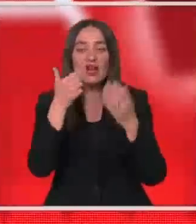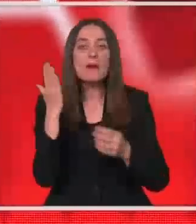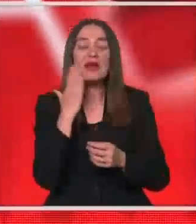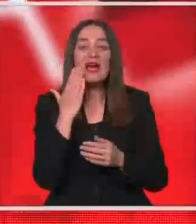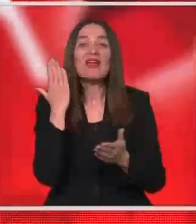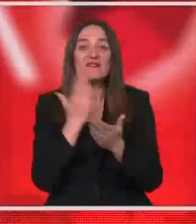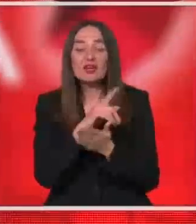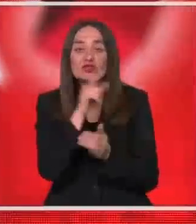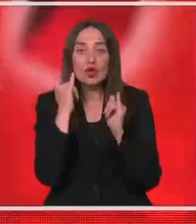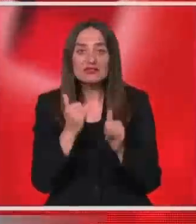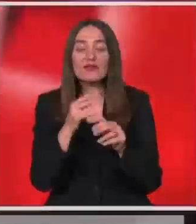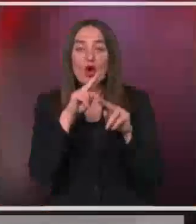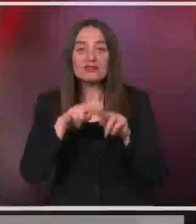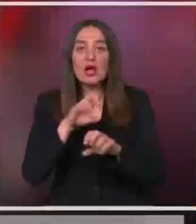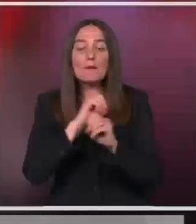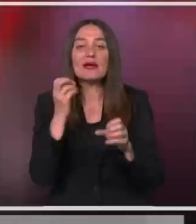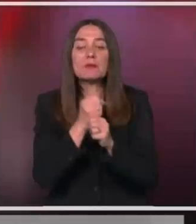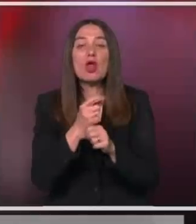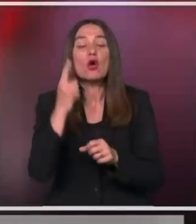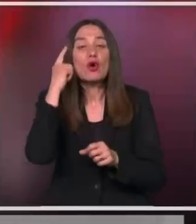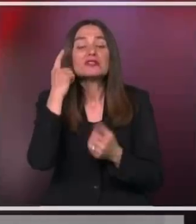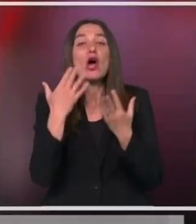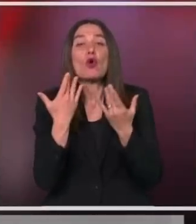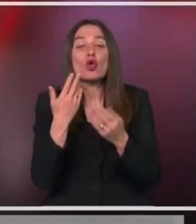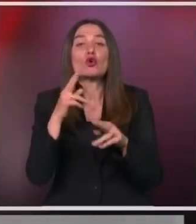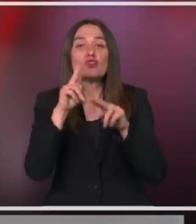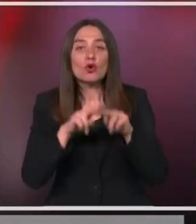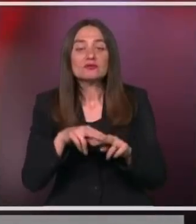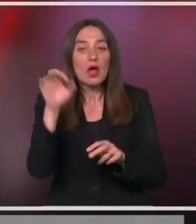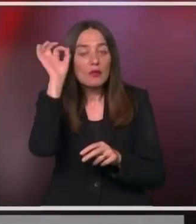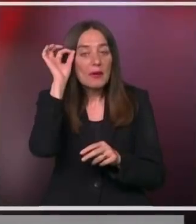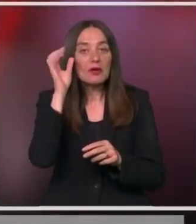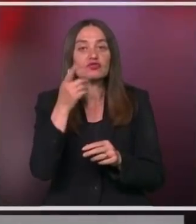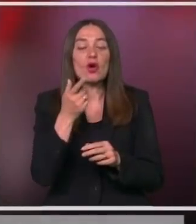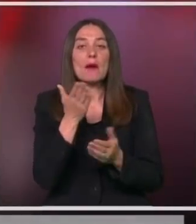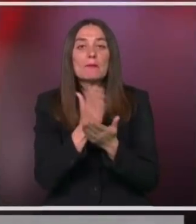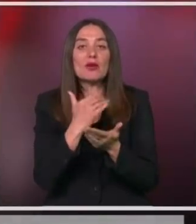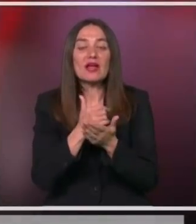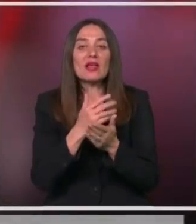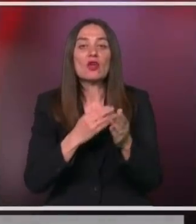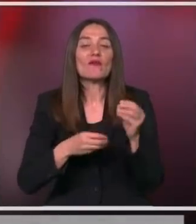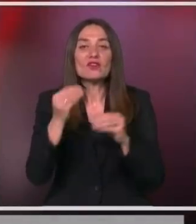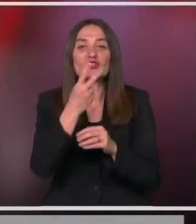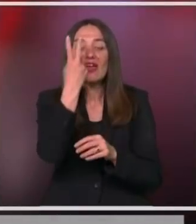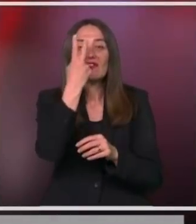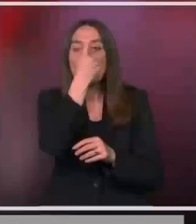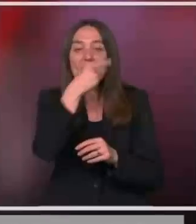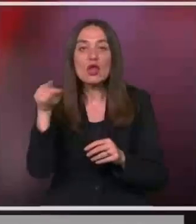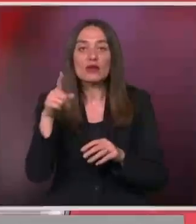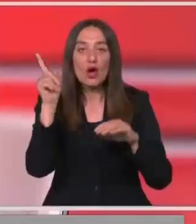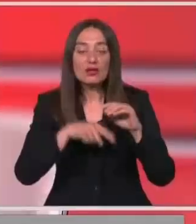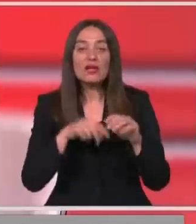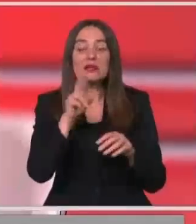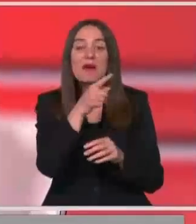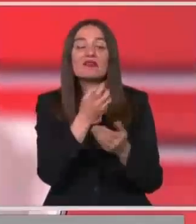Amerikanaca već do sada ostalo bez posla. Ko zna koliko će ih ostati? U Nemačkoj je podeljeno više od 2 miliona otkaza. Imate li vi